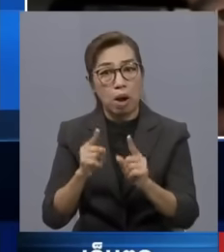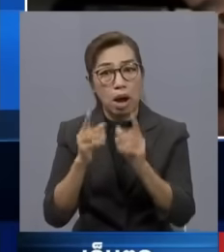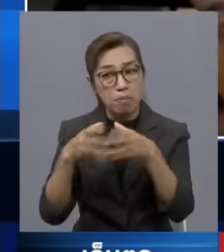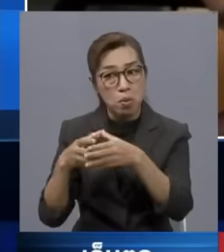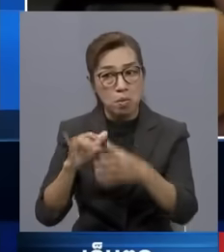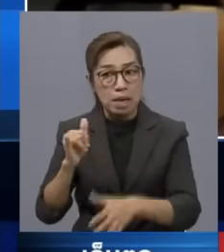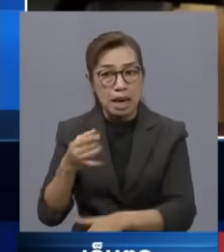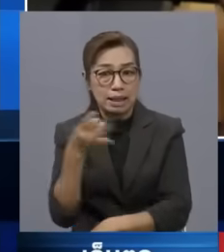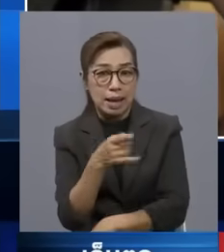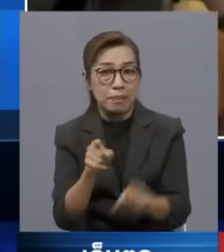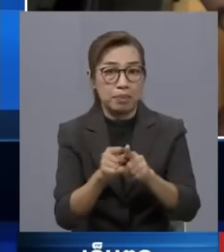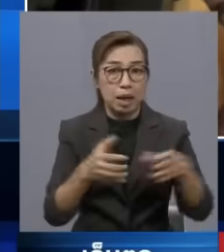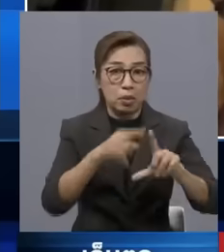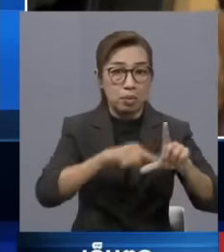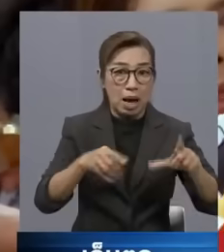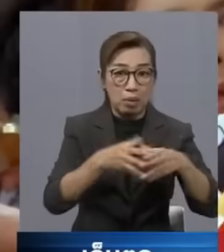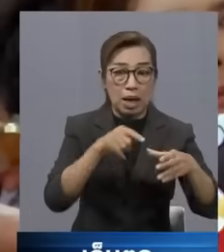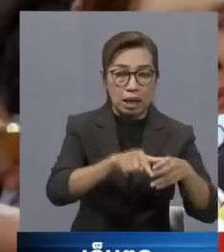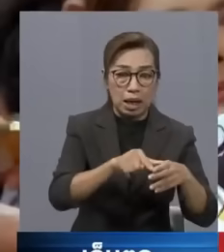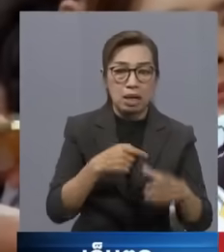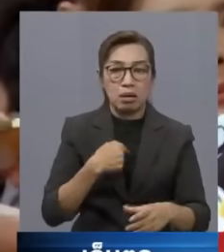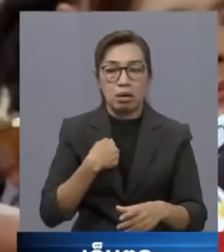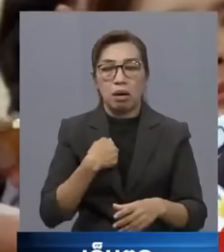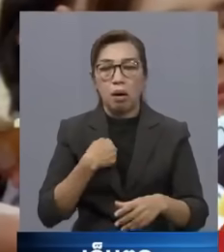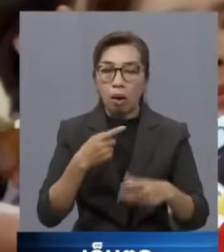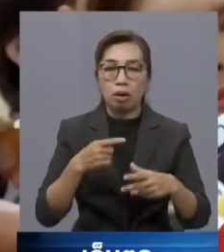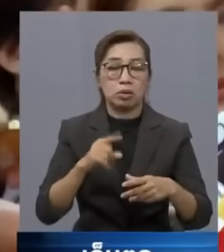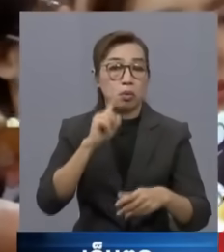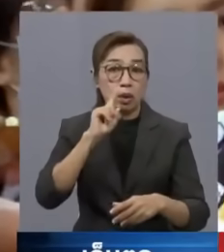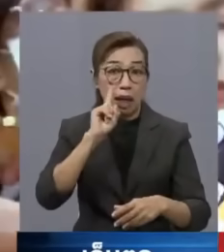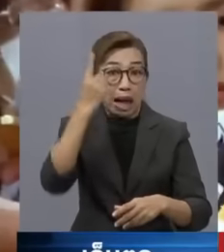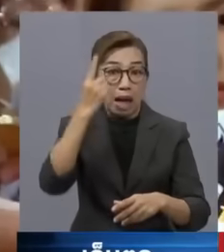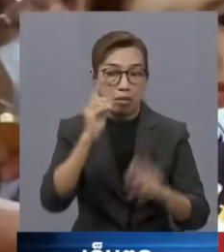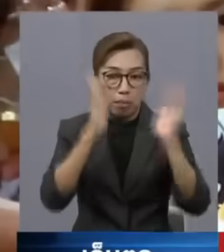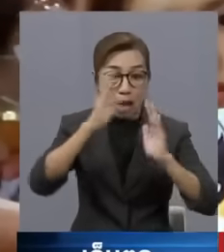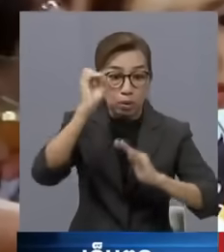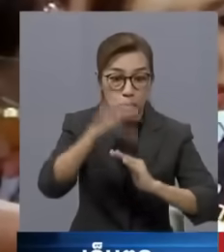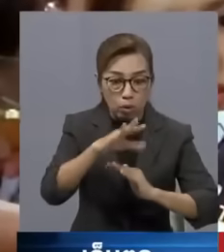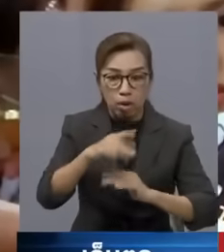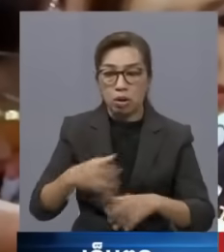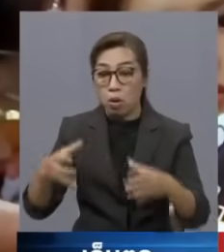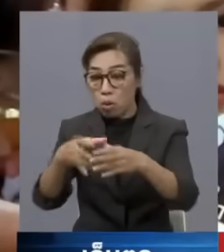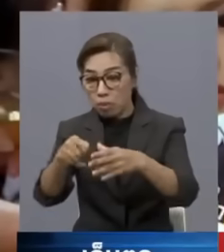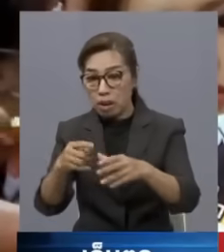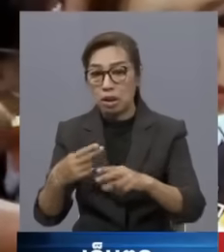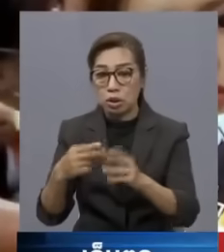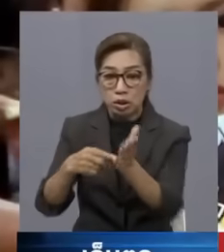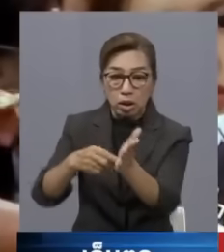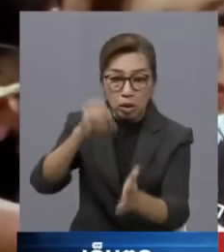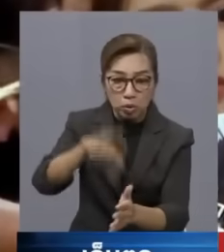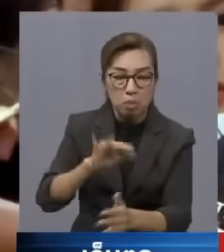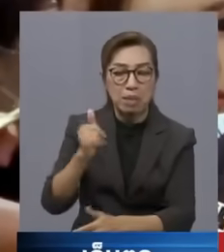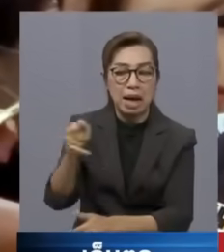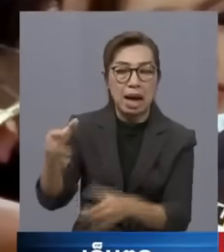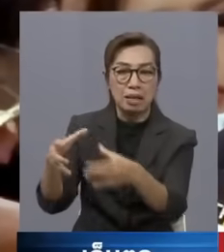บางพักไม่ผ่านแล้วหวังว่าตัวเองจะได้ประโยชน์หรือปูทางไปสู่นายกคนนอกนาทีนี้ไม่ใช่ง่าย